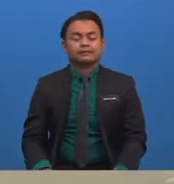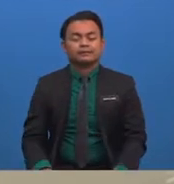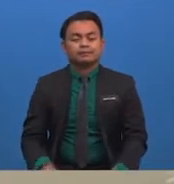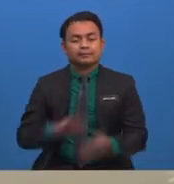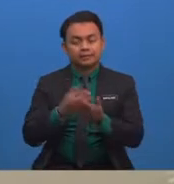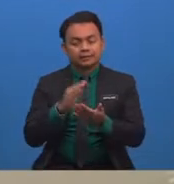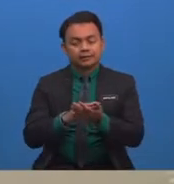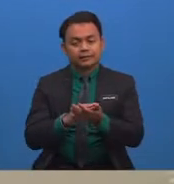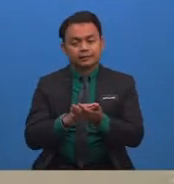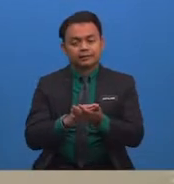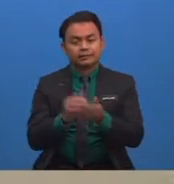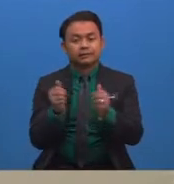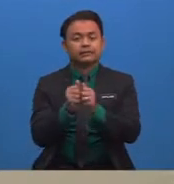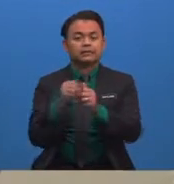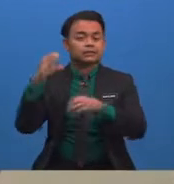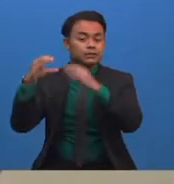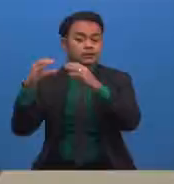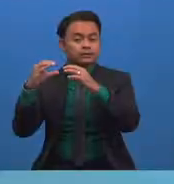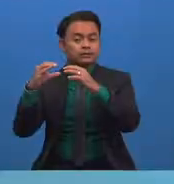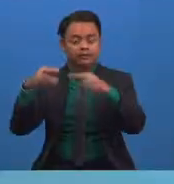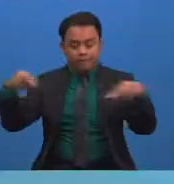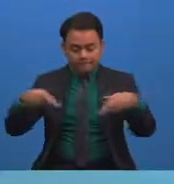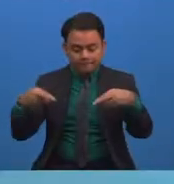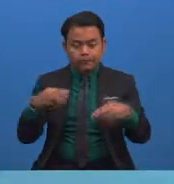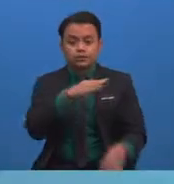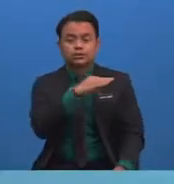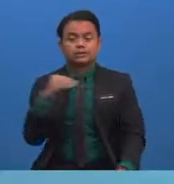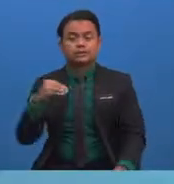cara merebus dan mencelur.